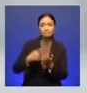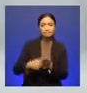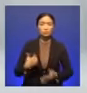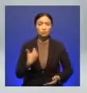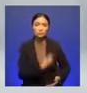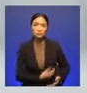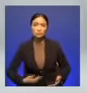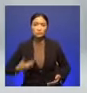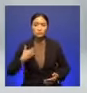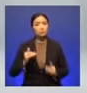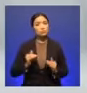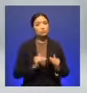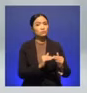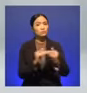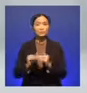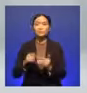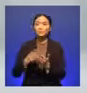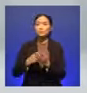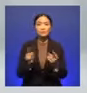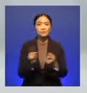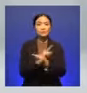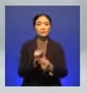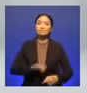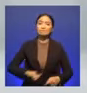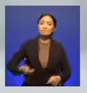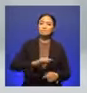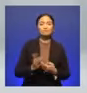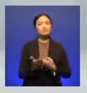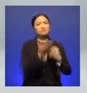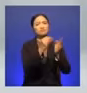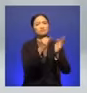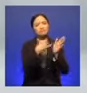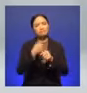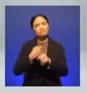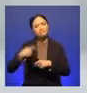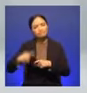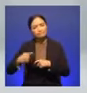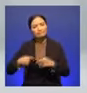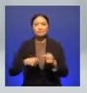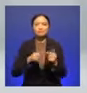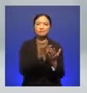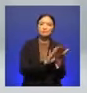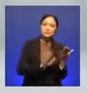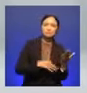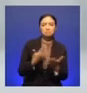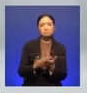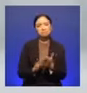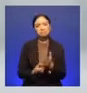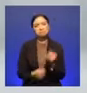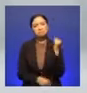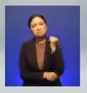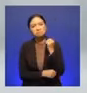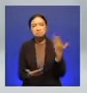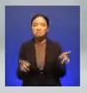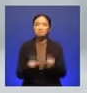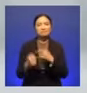ภาพทั่วหน้าเรื่องหลักประกันทางสังคมทั่วหน้าเสนอง่ายแต่ทำยากในประเทศที่ไม่มีสตางค์เยอะอย่างประเทศไ